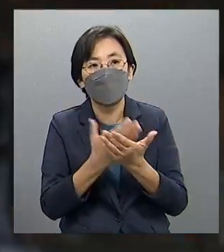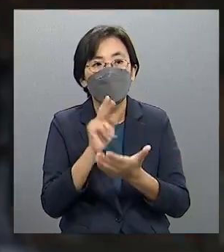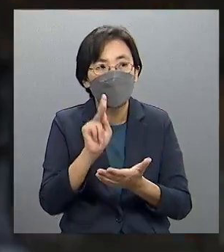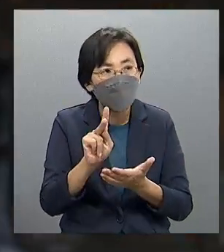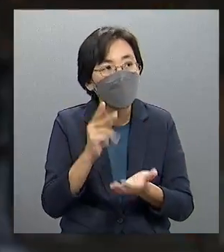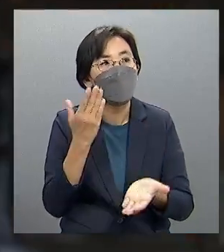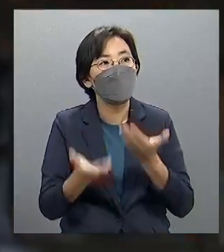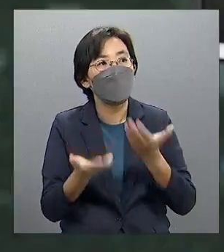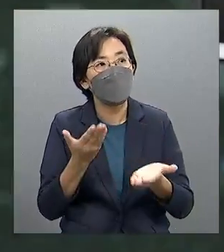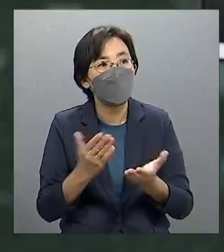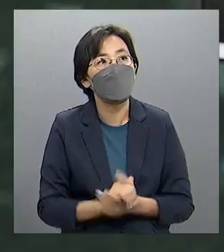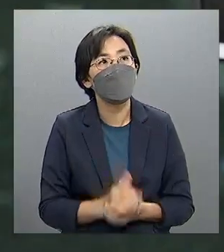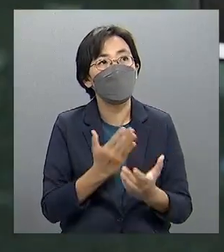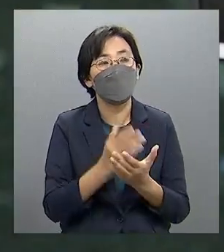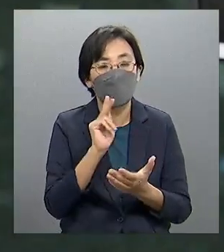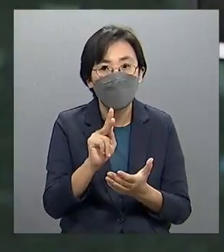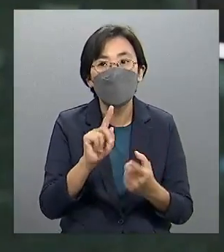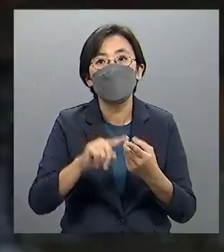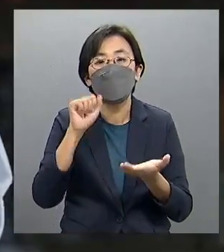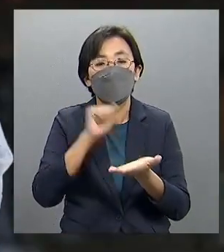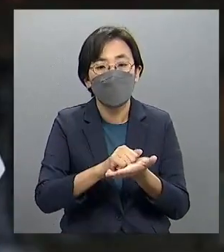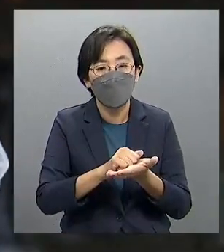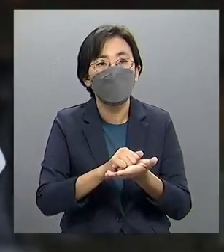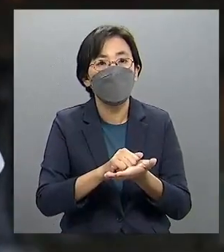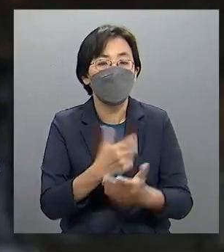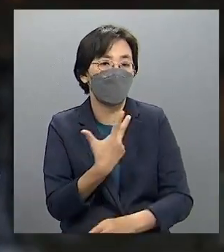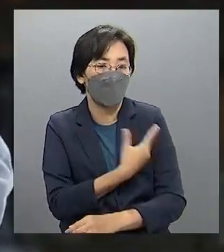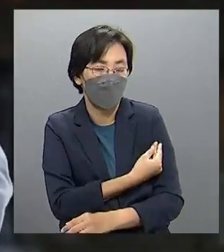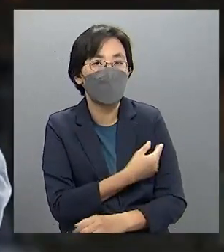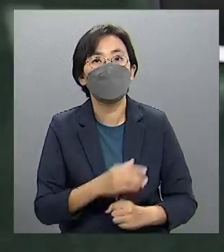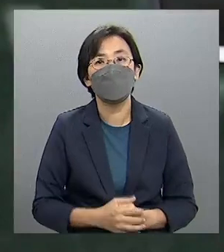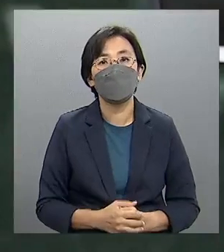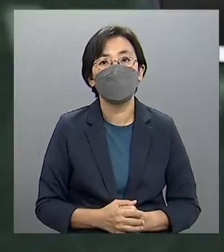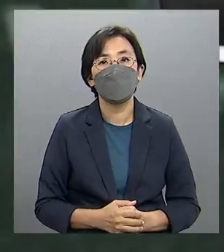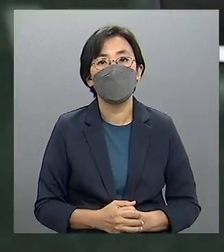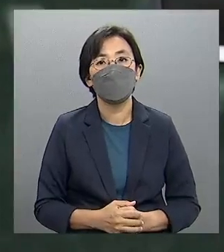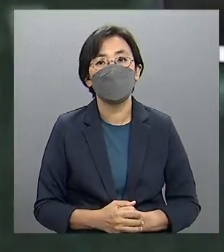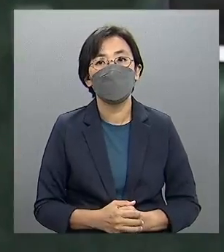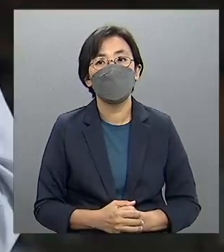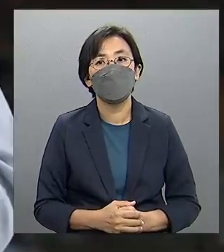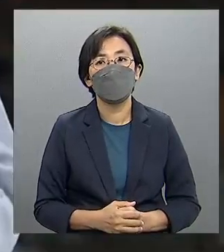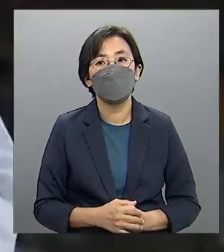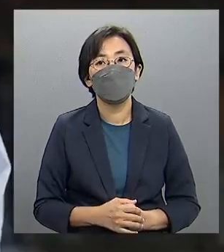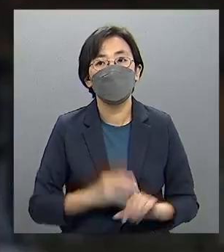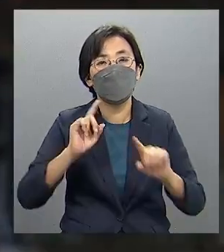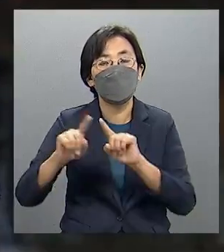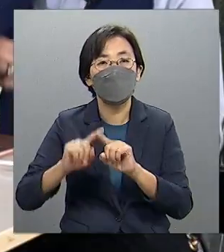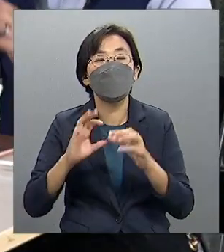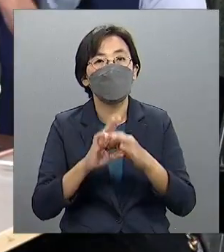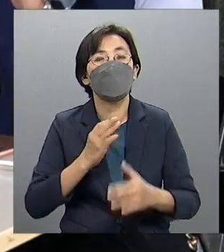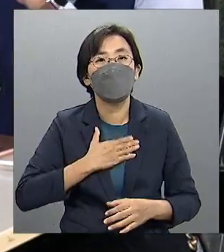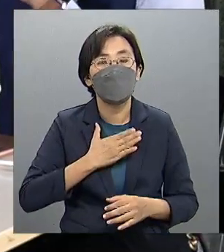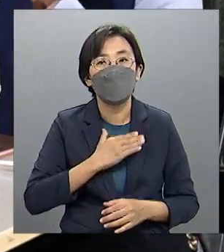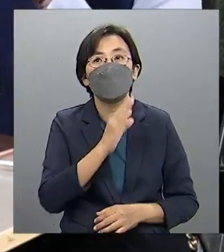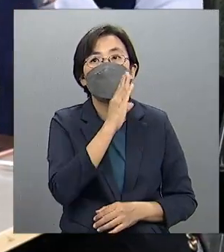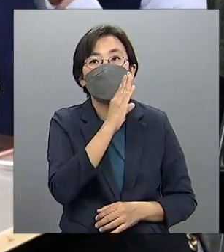เลยจองคิววัคซีนนะฮะหรืออื่นๆอะไรที่มันเกี่ยวข้องกับเราหรืออยู่ในความสนใจของเรา ครับ ถ้าเผลอกดเข้าไปเขา